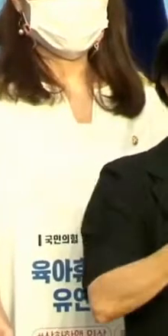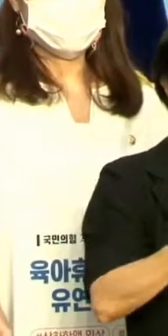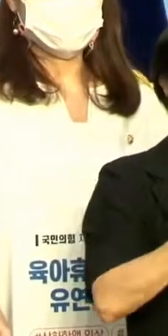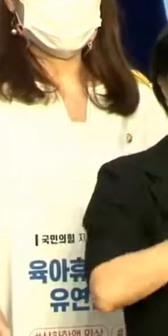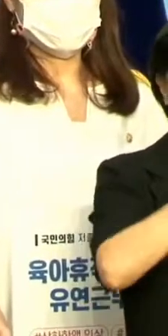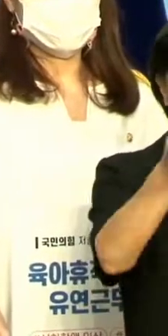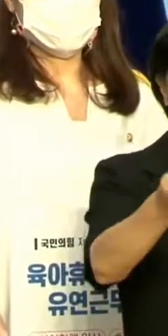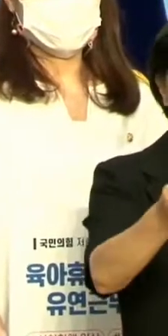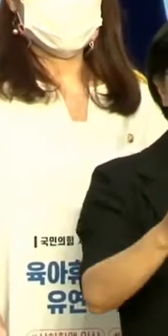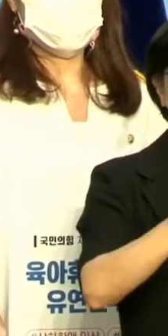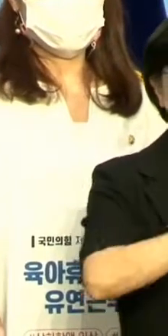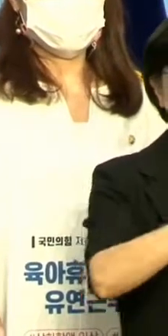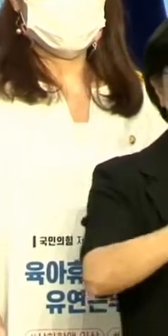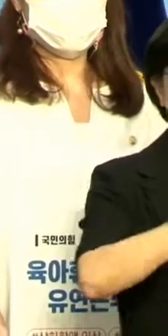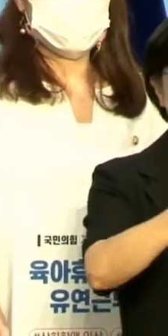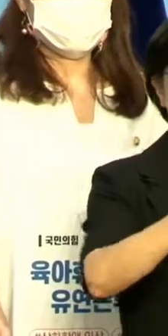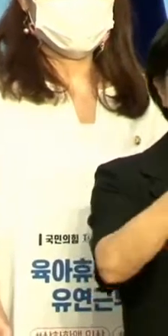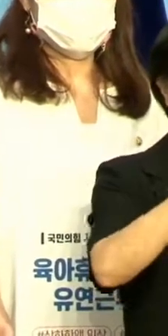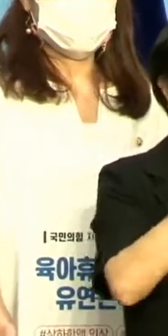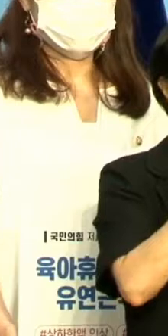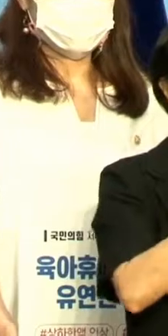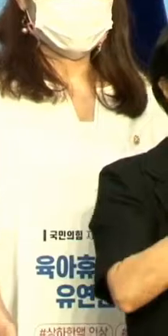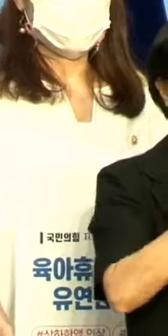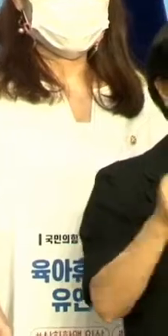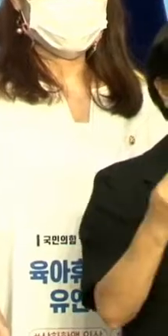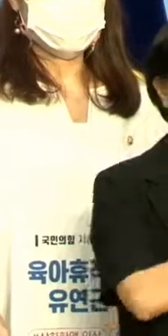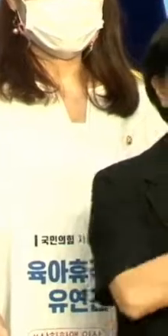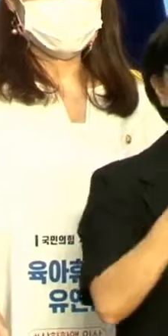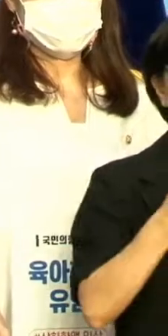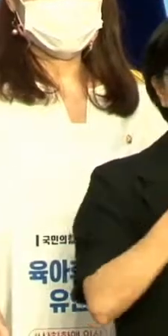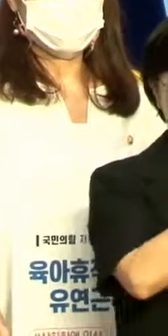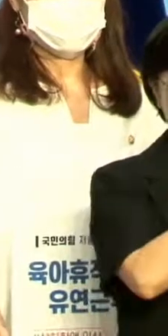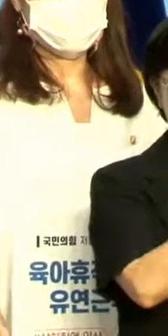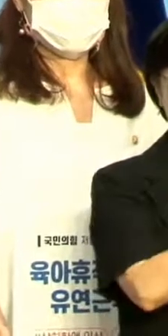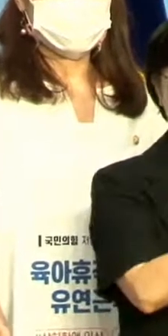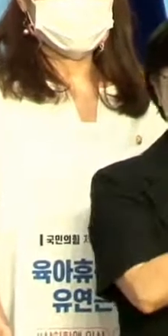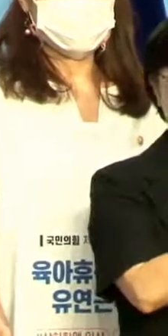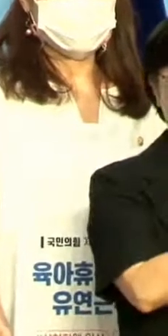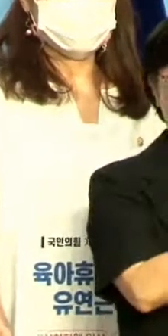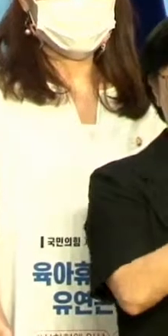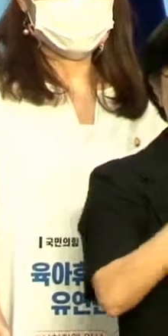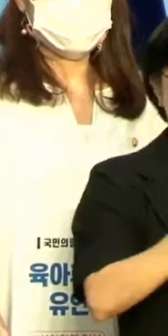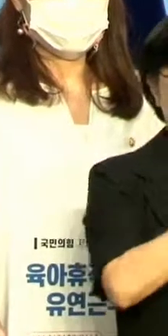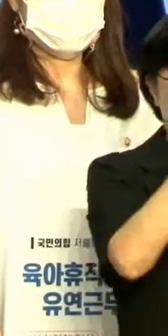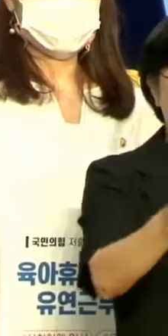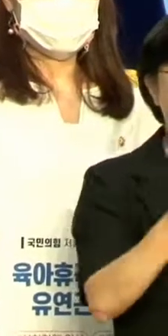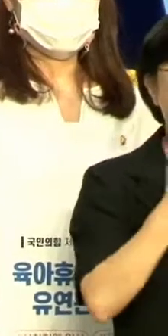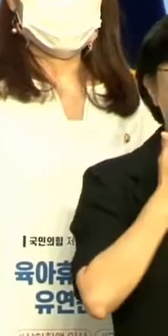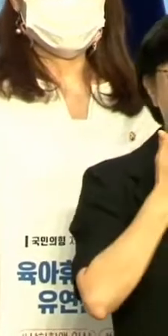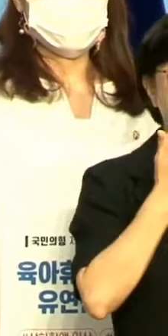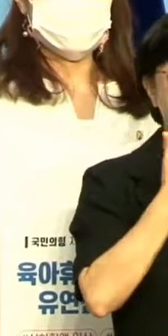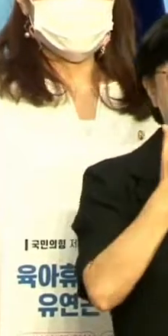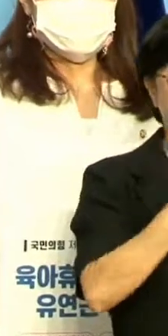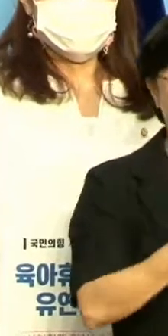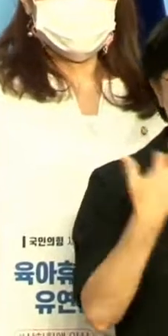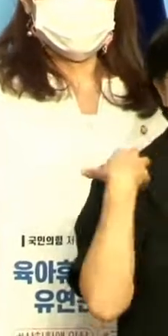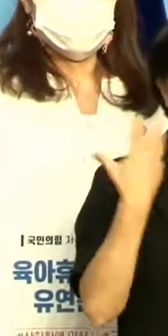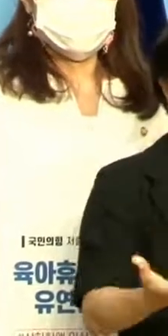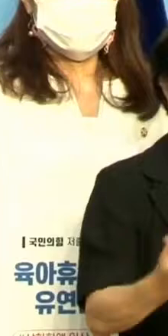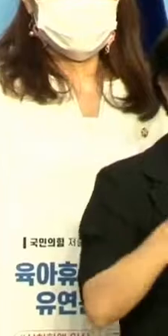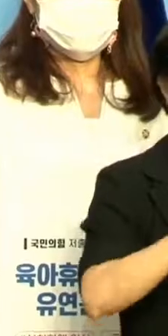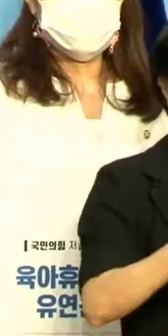및 지원에 관한 법률 개정안을 발의 하였고 양 빔이 지급을 보아요 방해 행위로